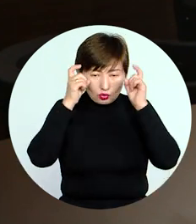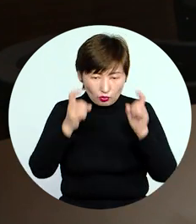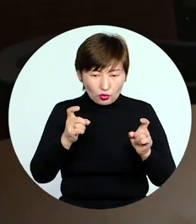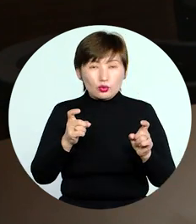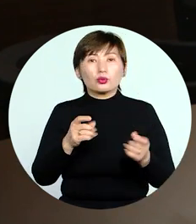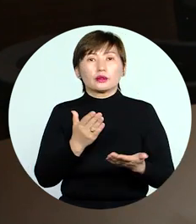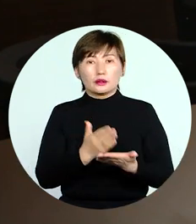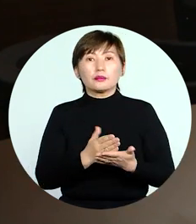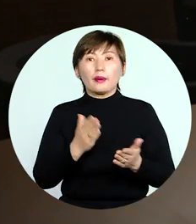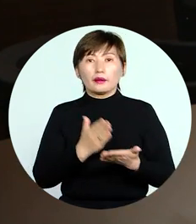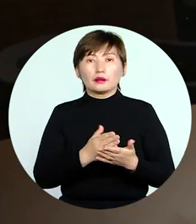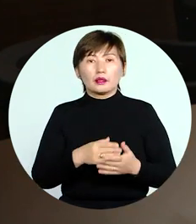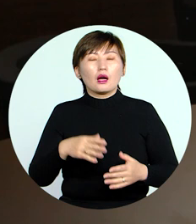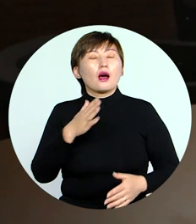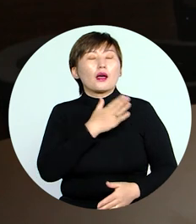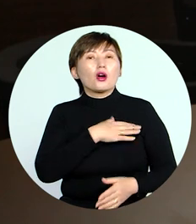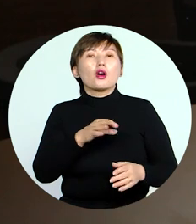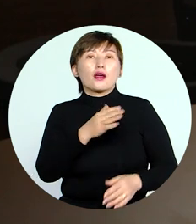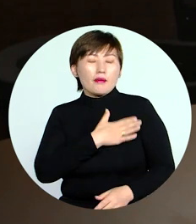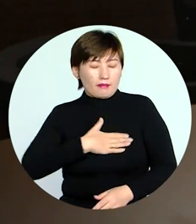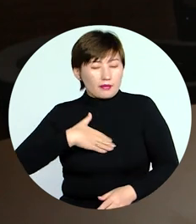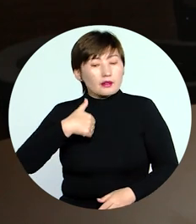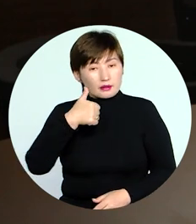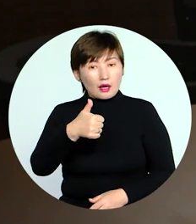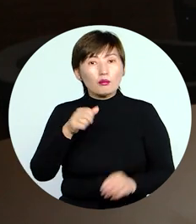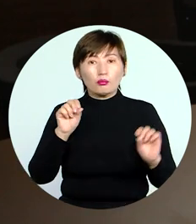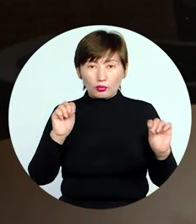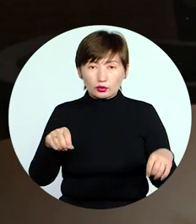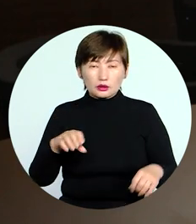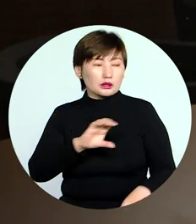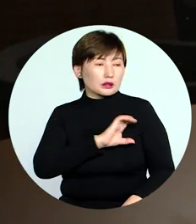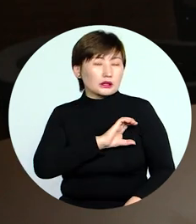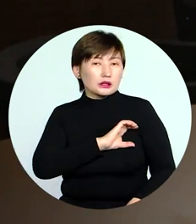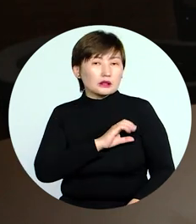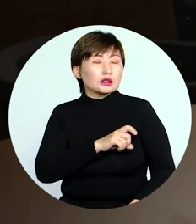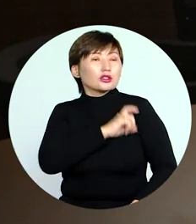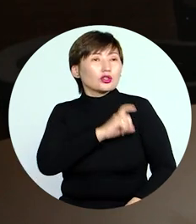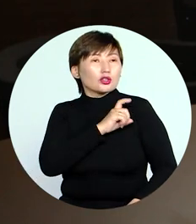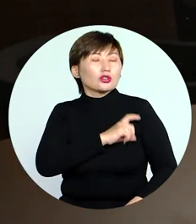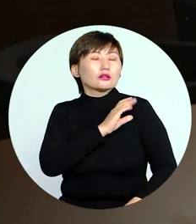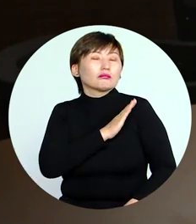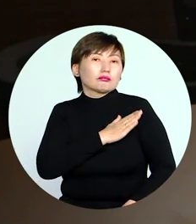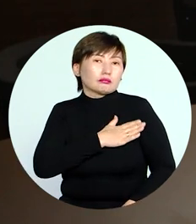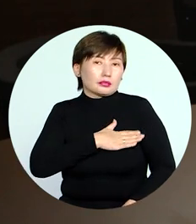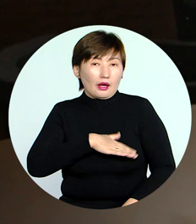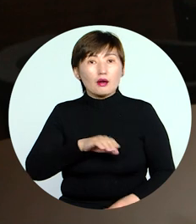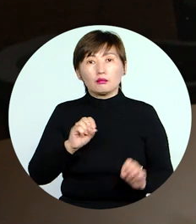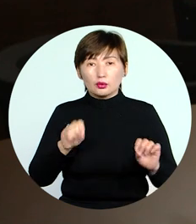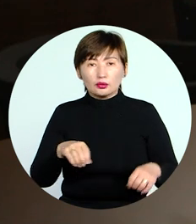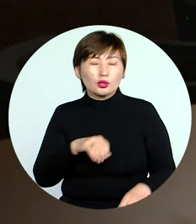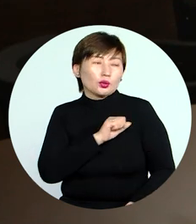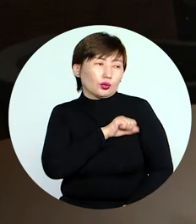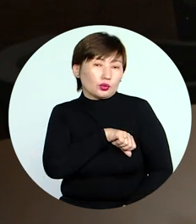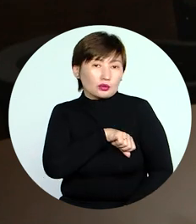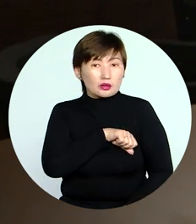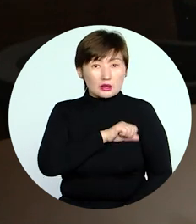гэдэг хөгжмөөр хүнийг ангаах одоо хөгжмөөр хүнийг одоо сэтгэлийн хөдөлгөөлийг хөөрлийн процессыг эсвэл магадгүй уйтрах хөнгийг